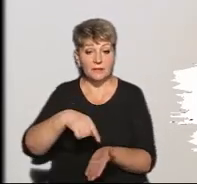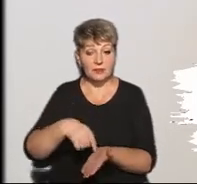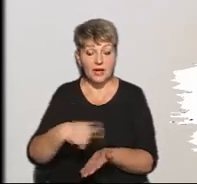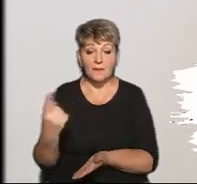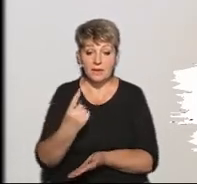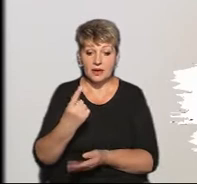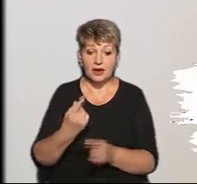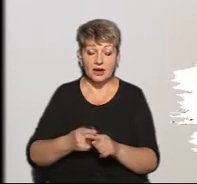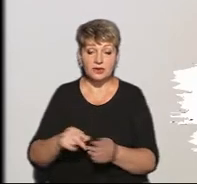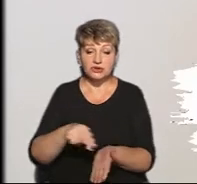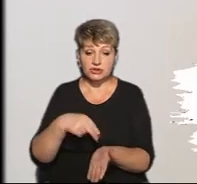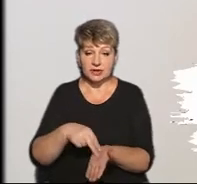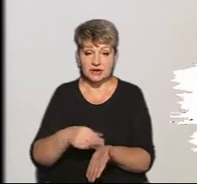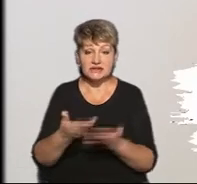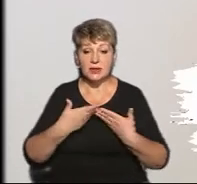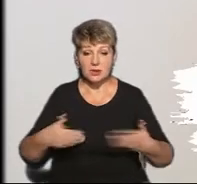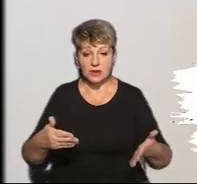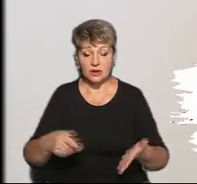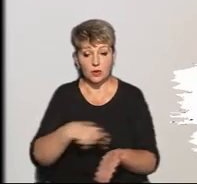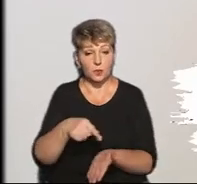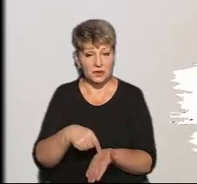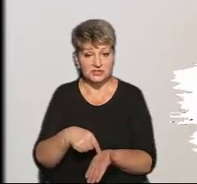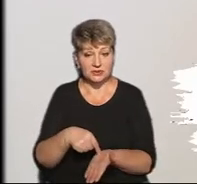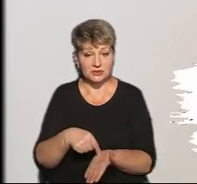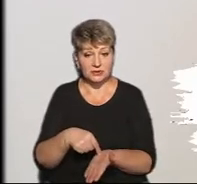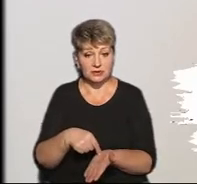все, європейські Черкаси для нас – це місто